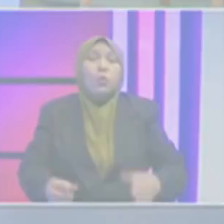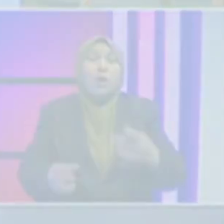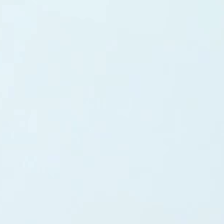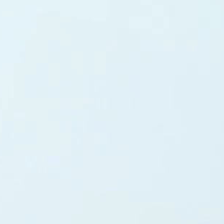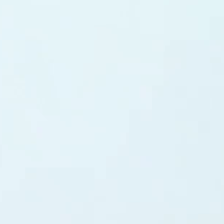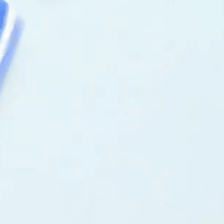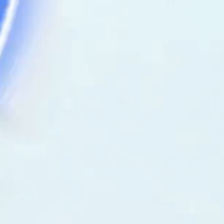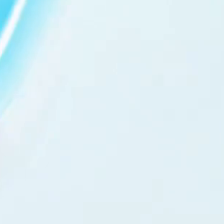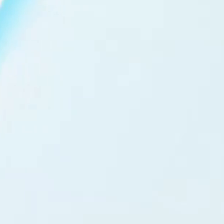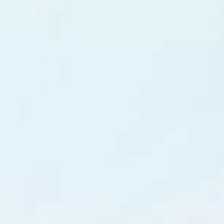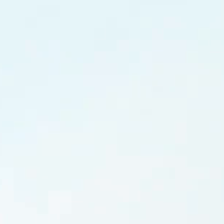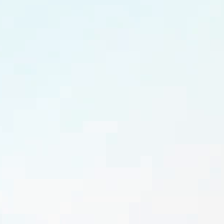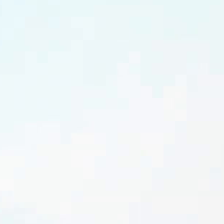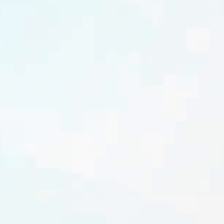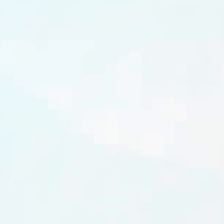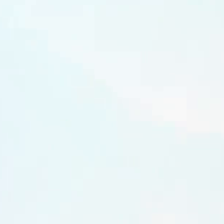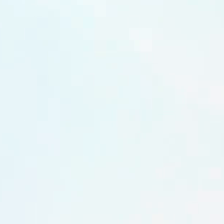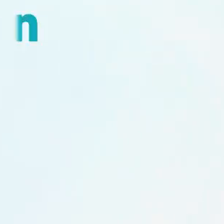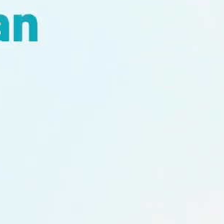allahualam a